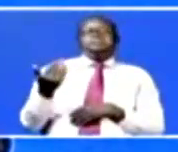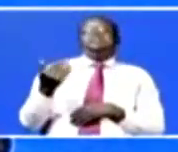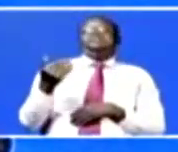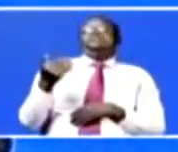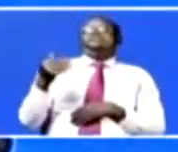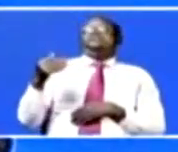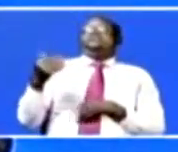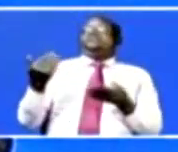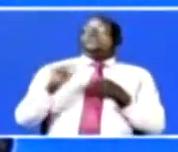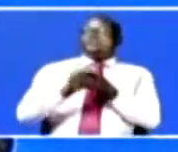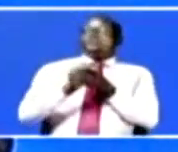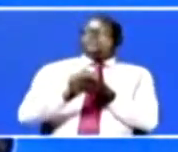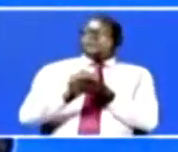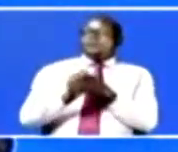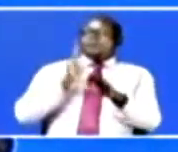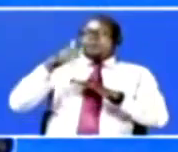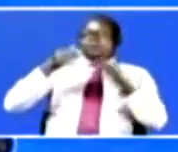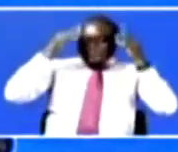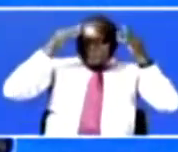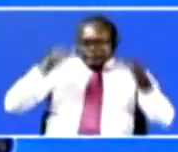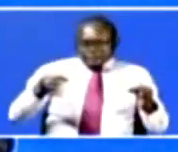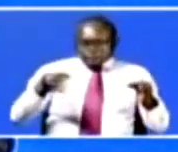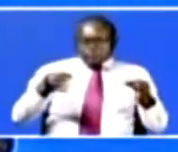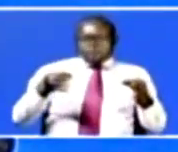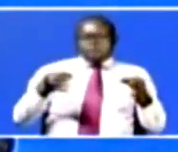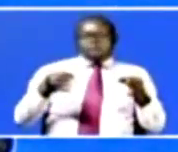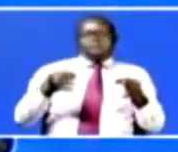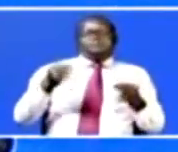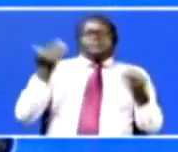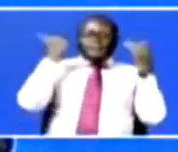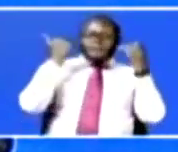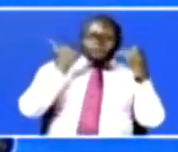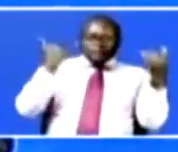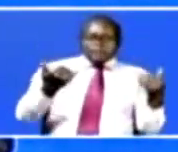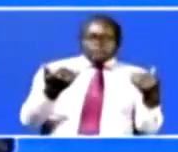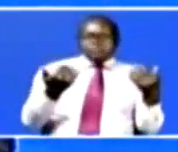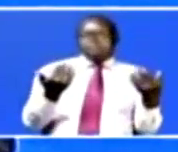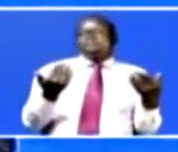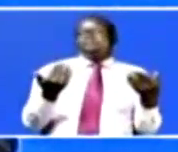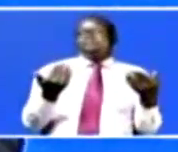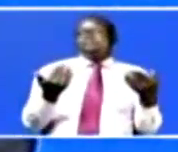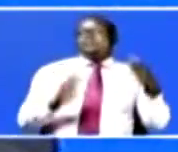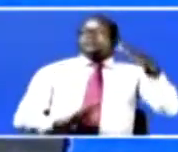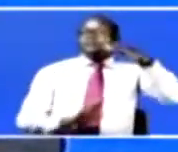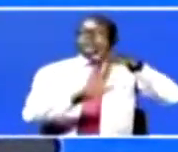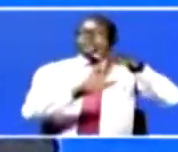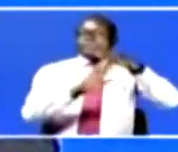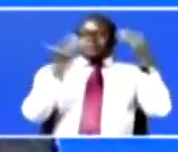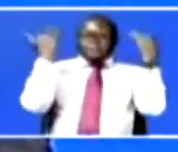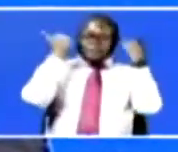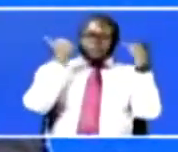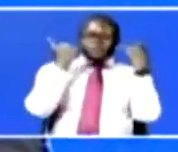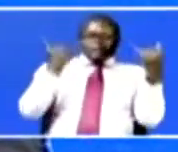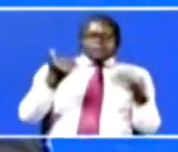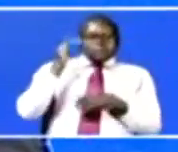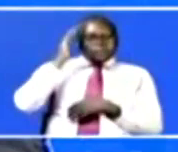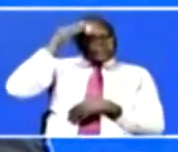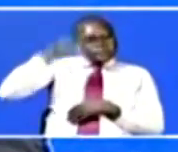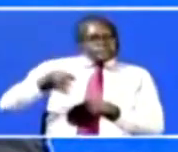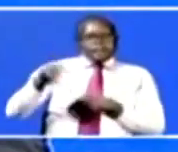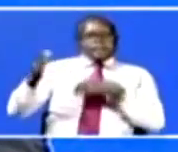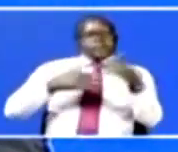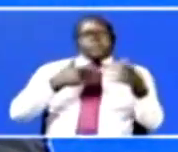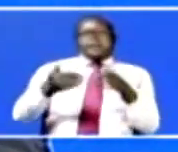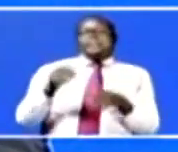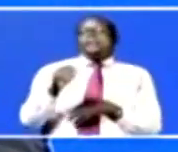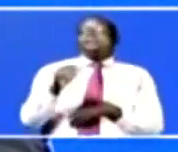Francis Murithi dhidi ya uamuzi wa mahakama ya rufaa. Sasa mahakama ya upeo ama mahakama ya juu zaidi nchini itaamua iwapo wakazi